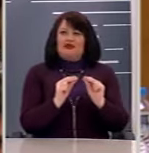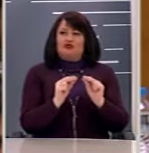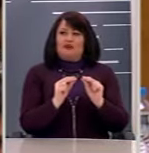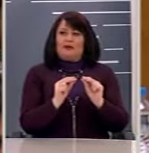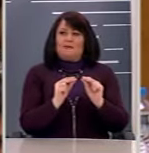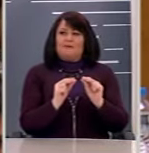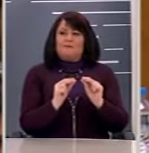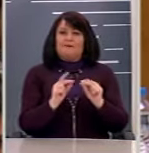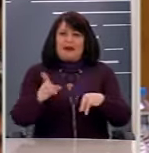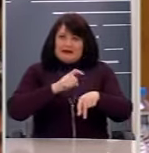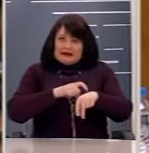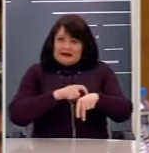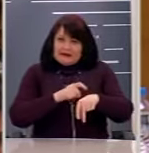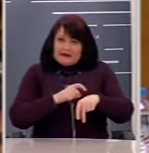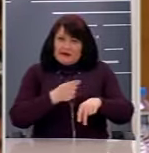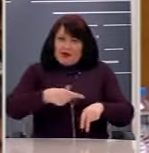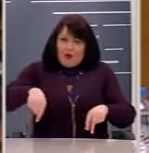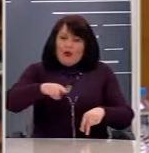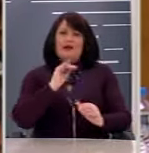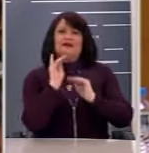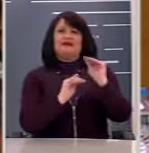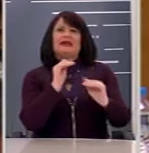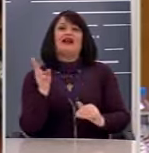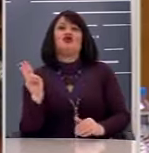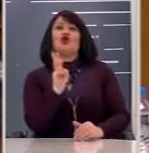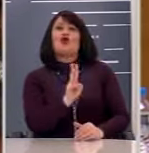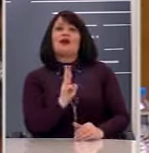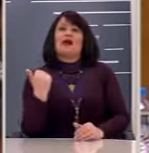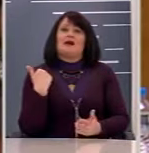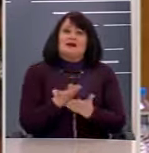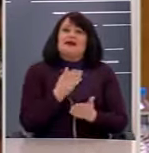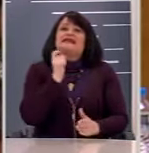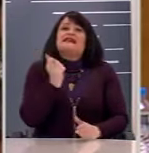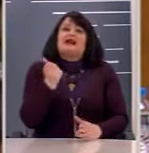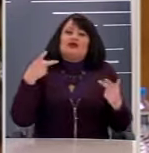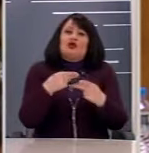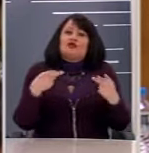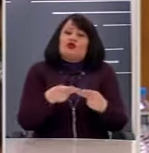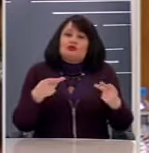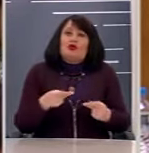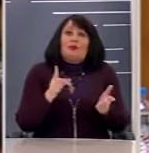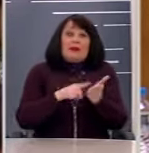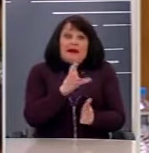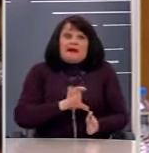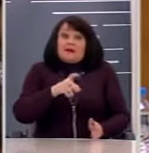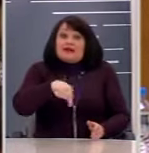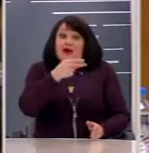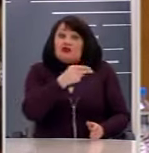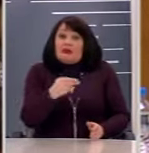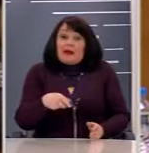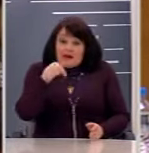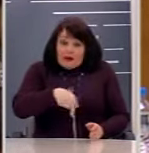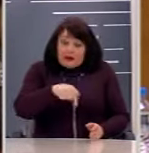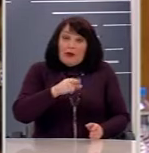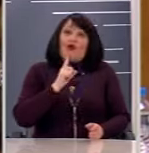Όταν αυτή τη στιγμή ζητάνε όλοι αυτοί οι κύριοι των θεσμών να περικόπτονται συντάξεις. Αυτά είναι τα ζητήματα που πρέπει να ανοίξουν σε έναν